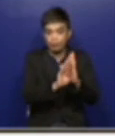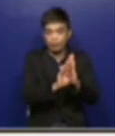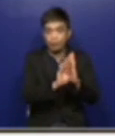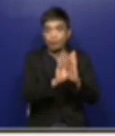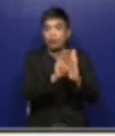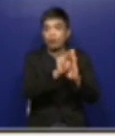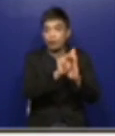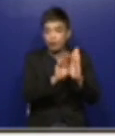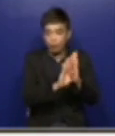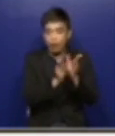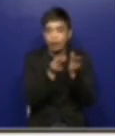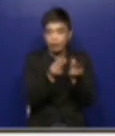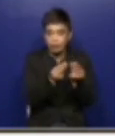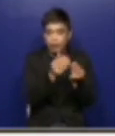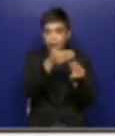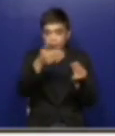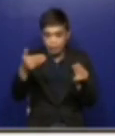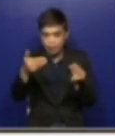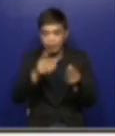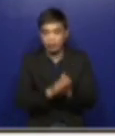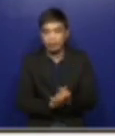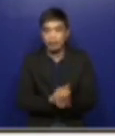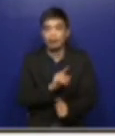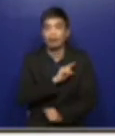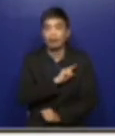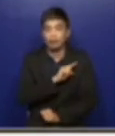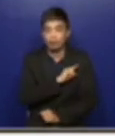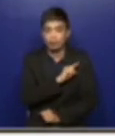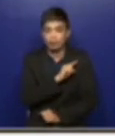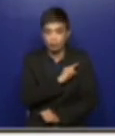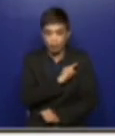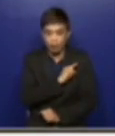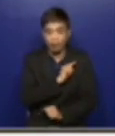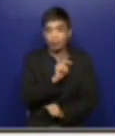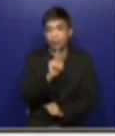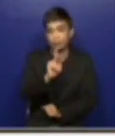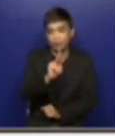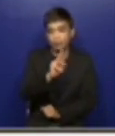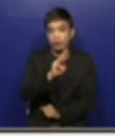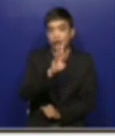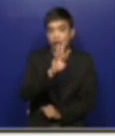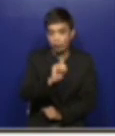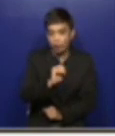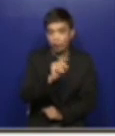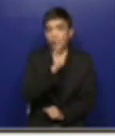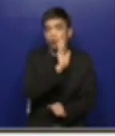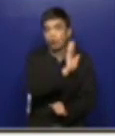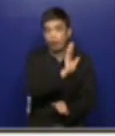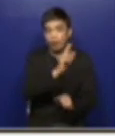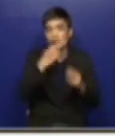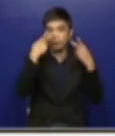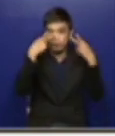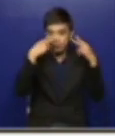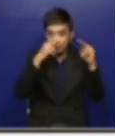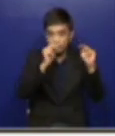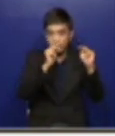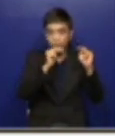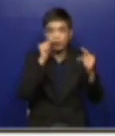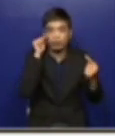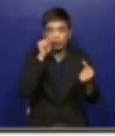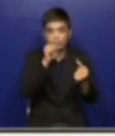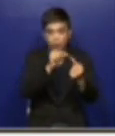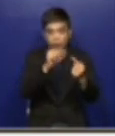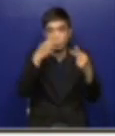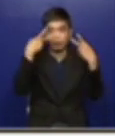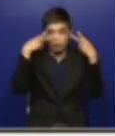ติขึ้นมีฐานะเป็นส่วนราชการระดับกรมในสำนักนายกรัฐมนตรีและขึ้นตรงต่อน